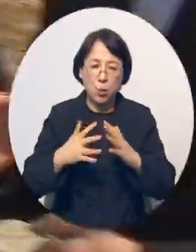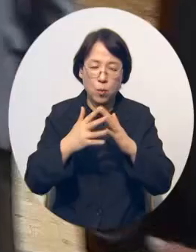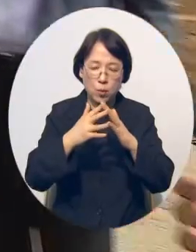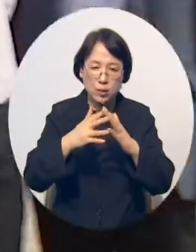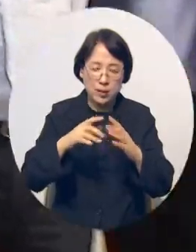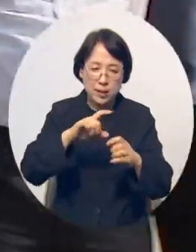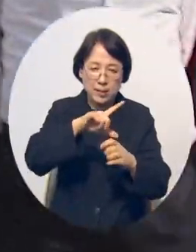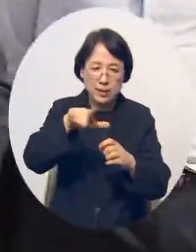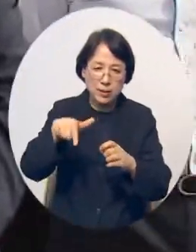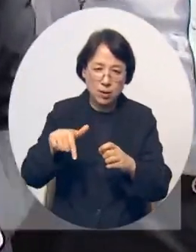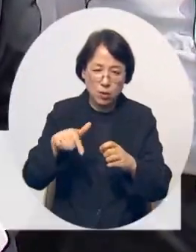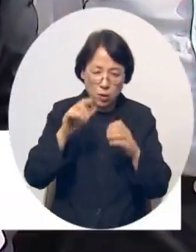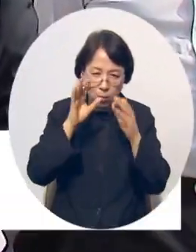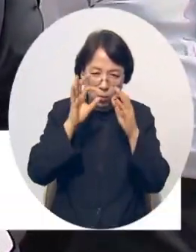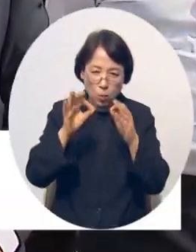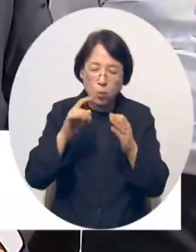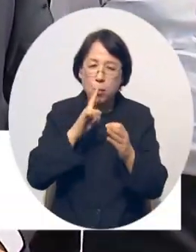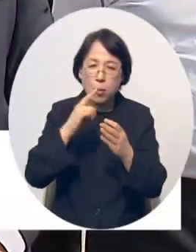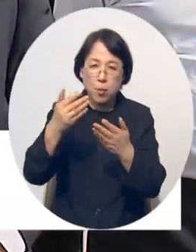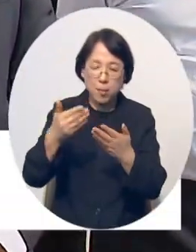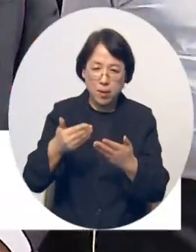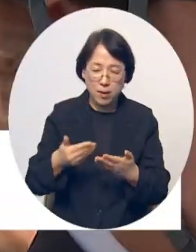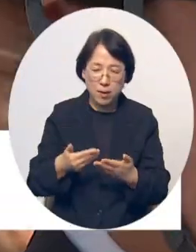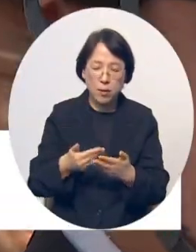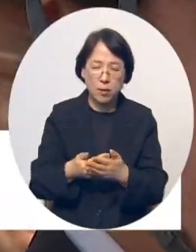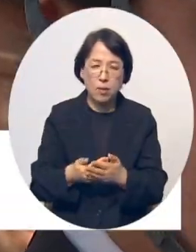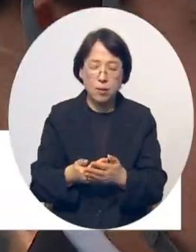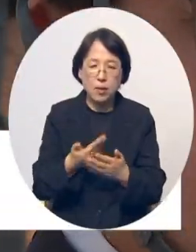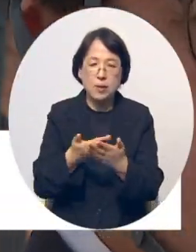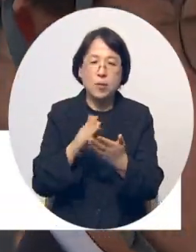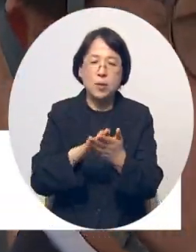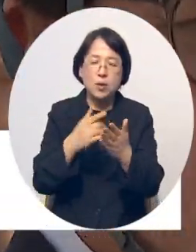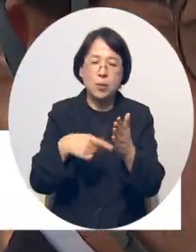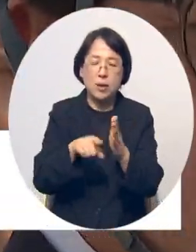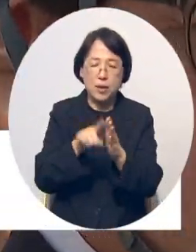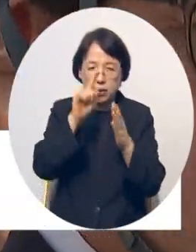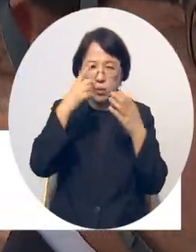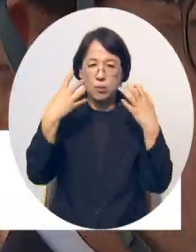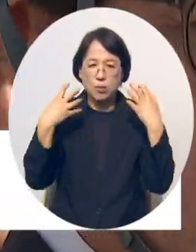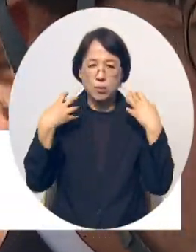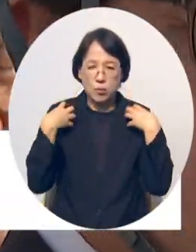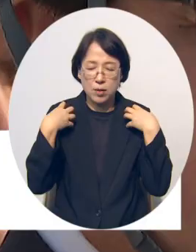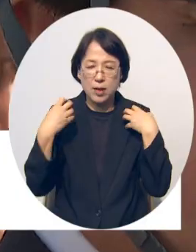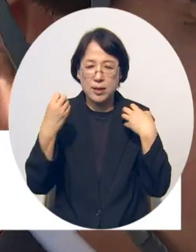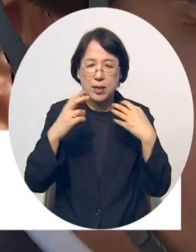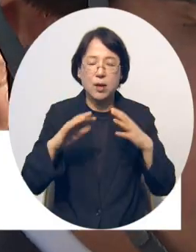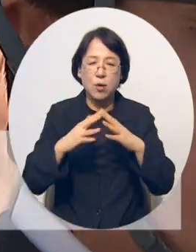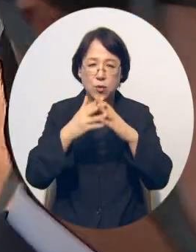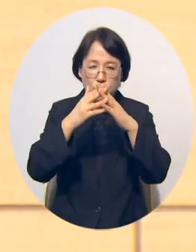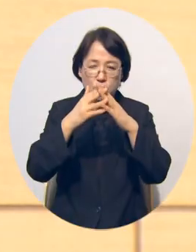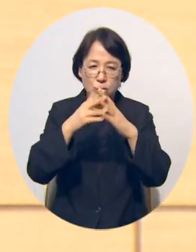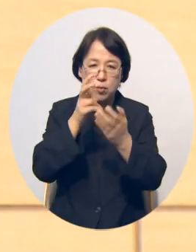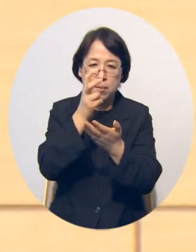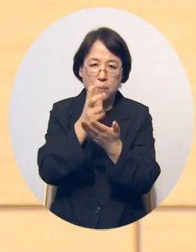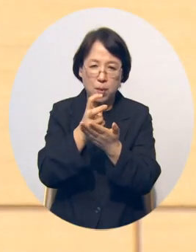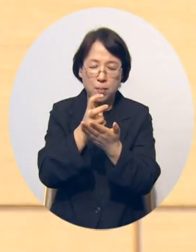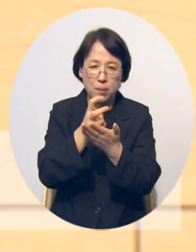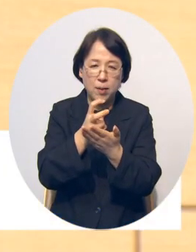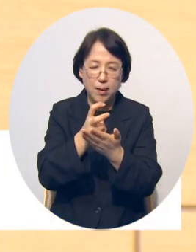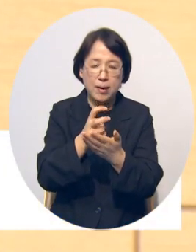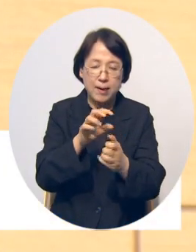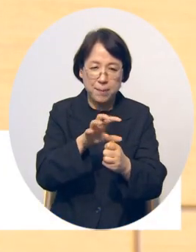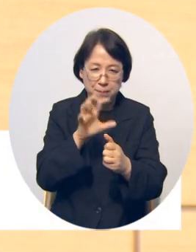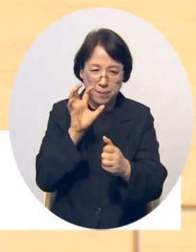현황을 보고받은 한 총리는 원도심 정비를 위해 정부가 재건축 규제를 완화했다고 말했습니다.